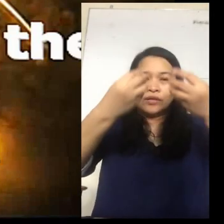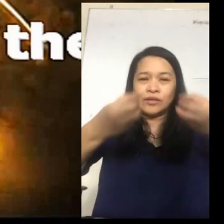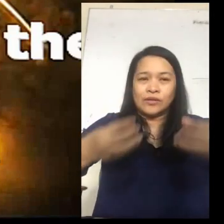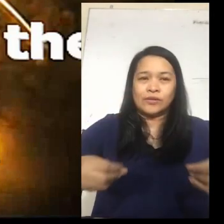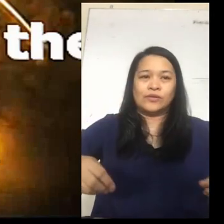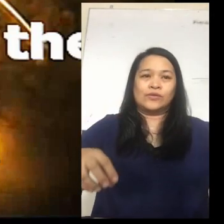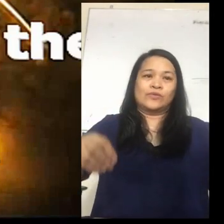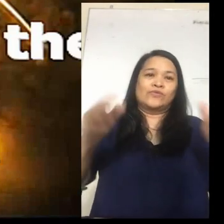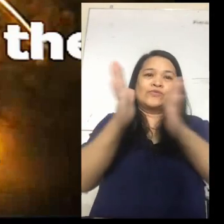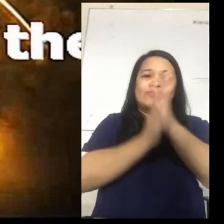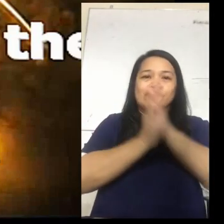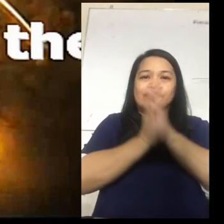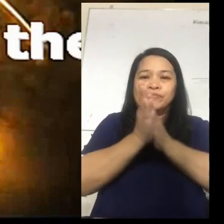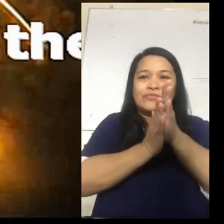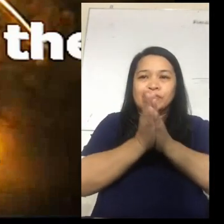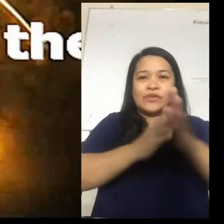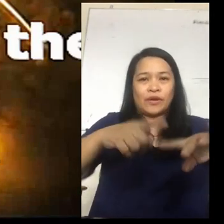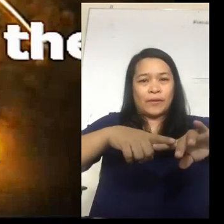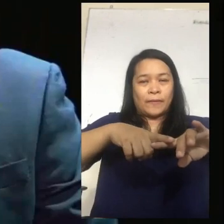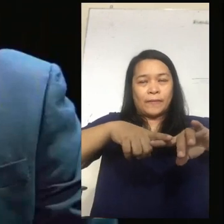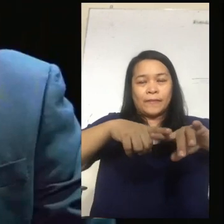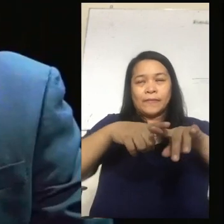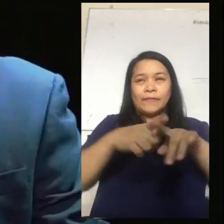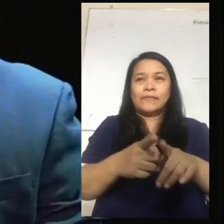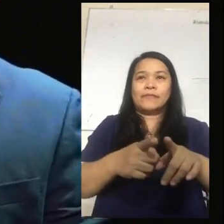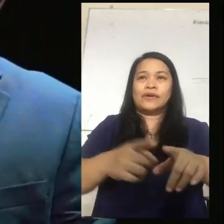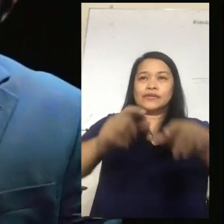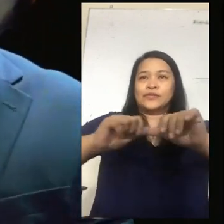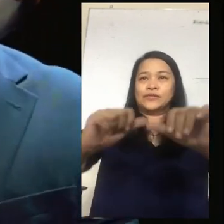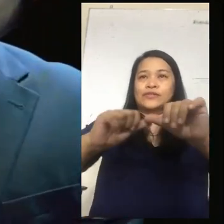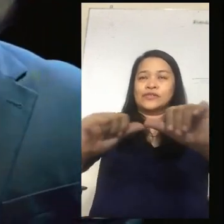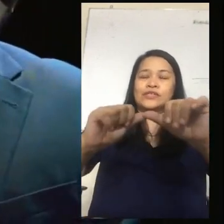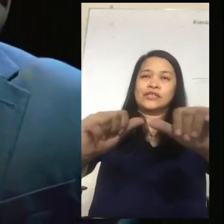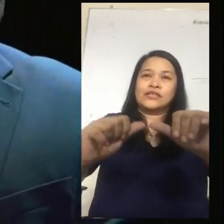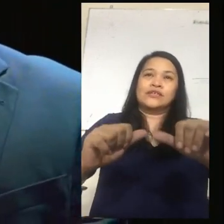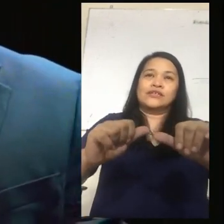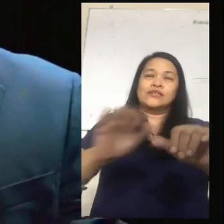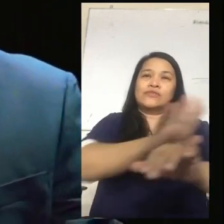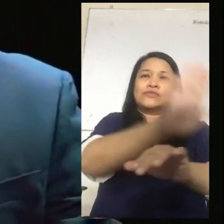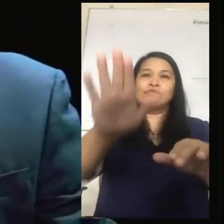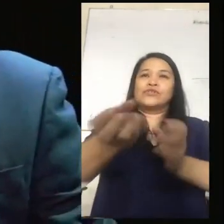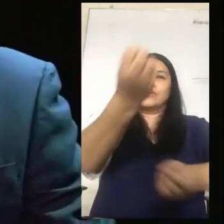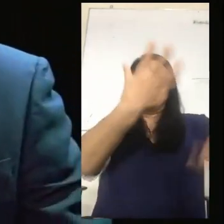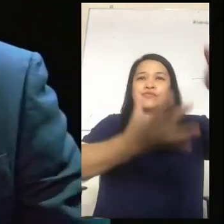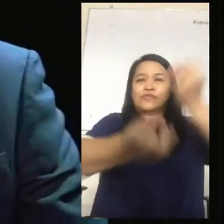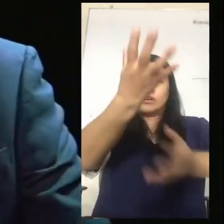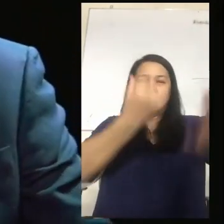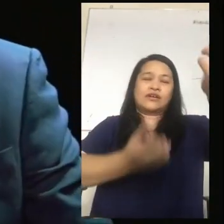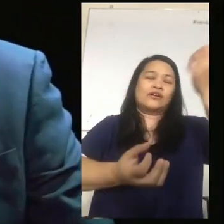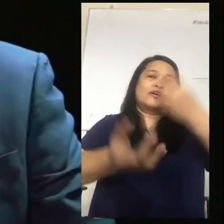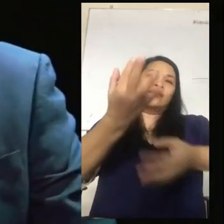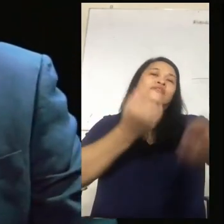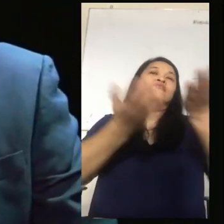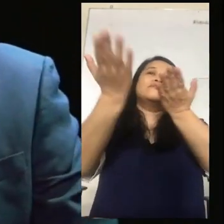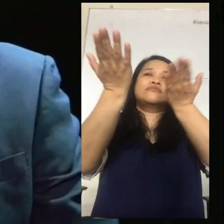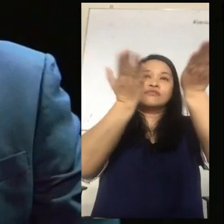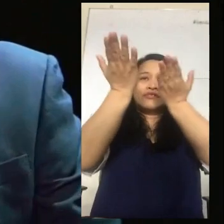fervor serving the Lord. So, paano po natin ma-maintain yung